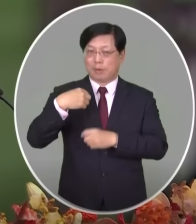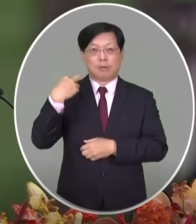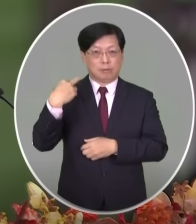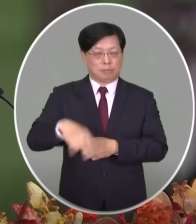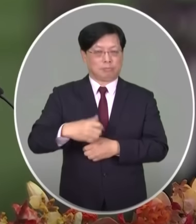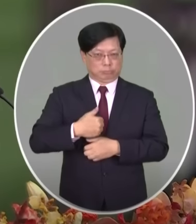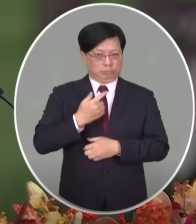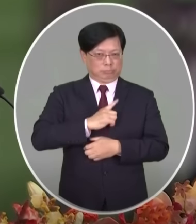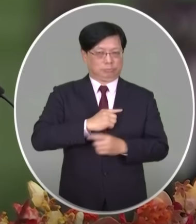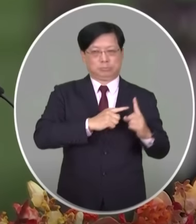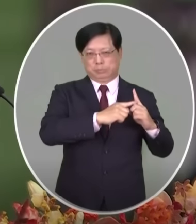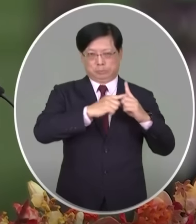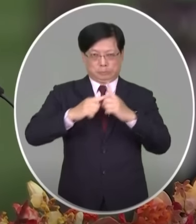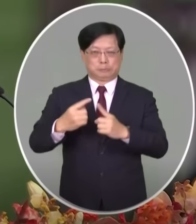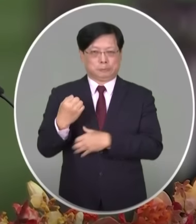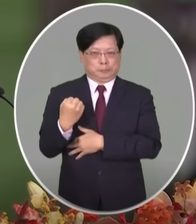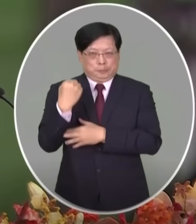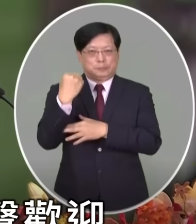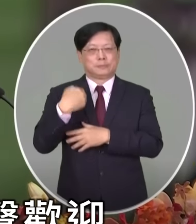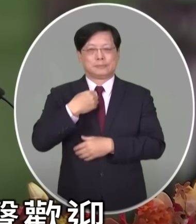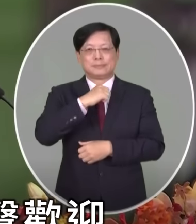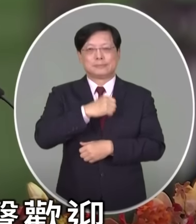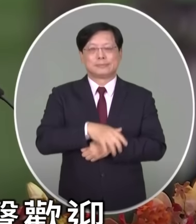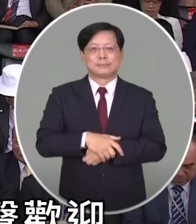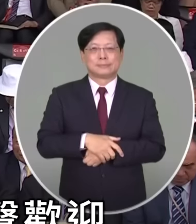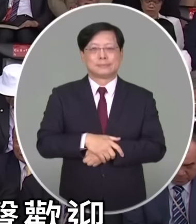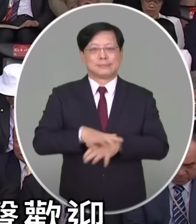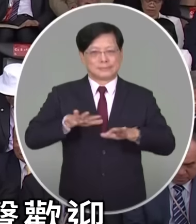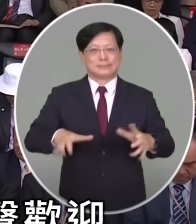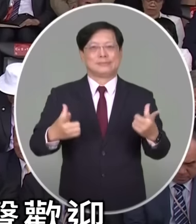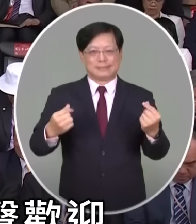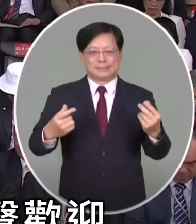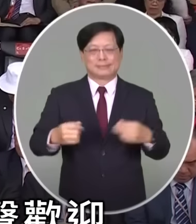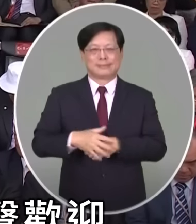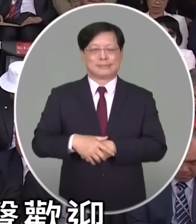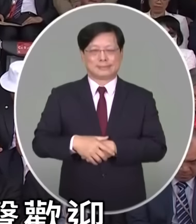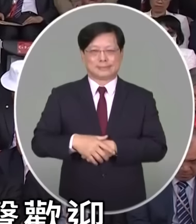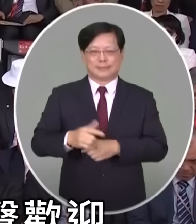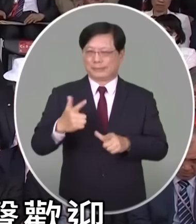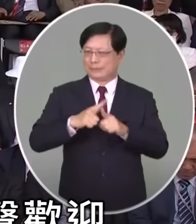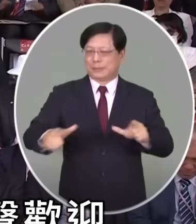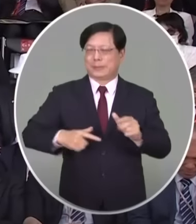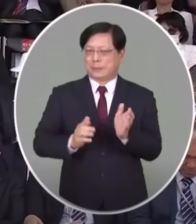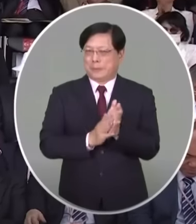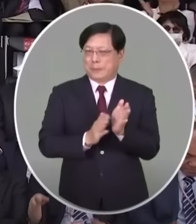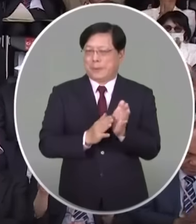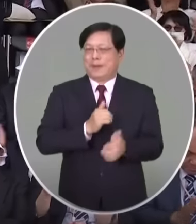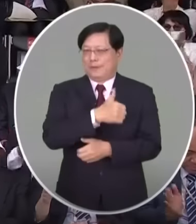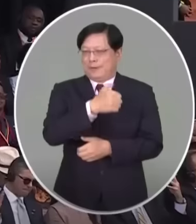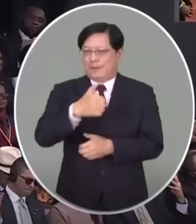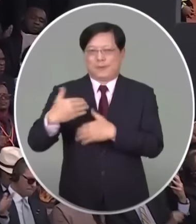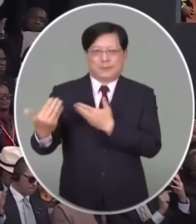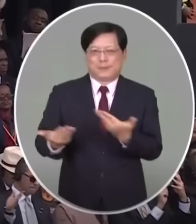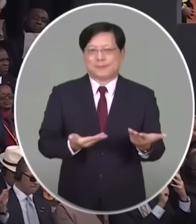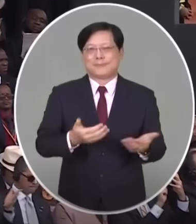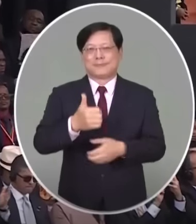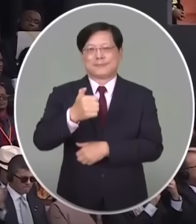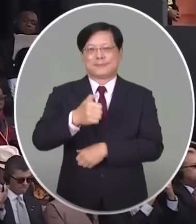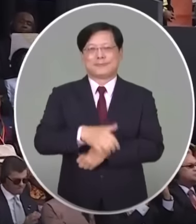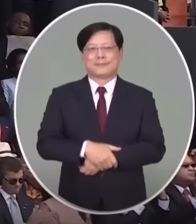际行动支持台湾，我们是不是用最热烈的掌声欢迎、感谢他们？